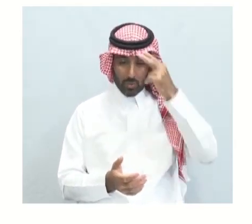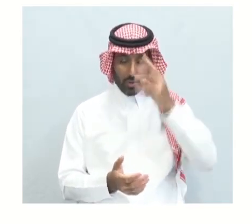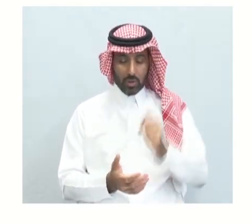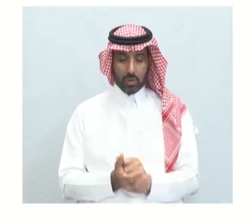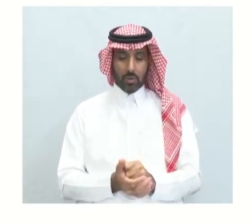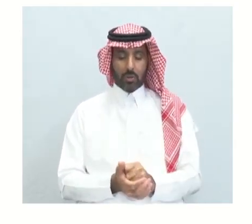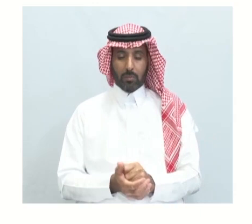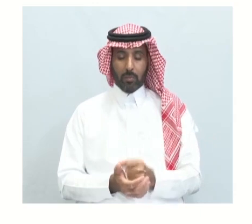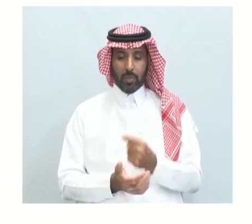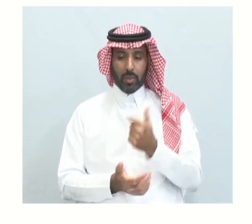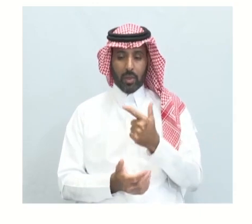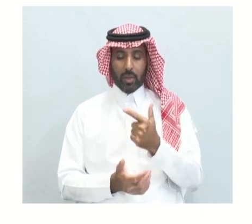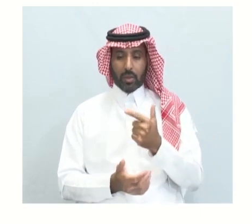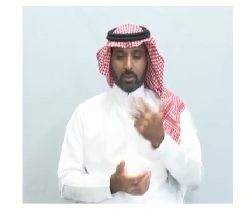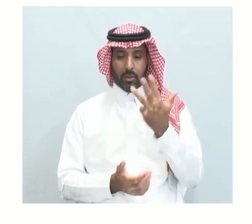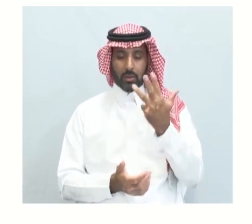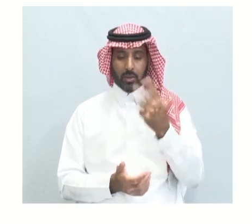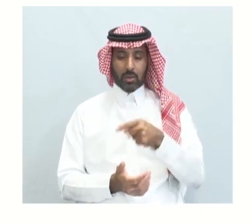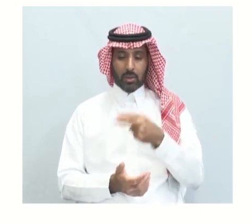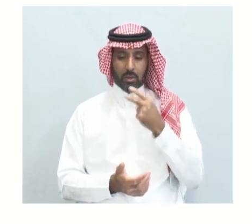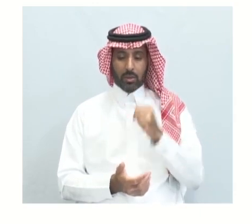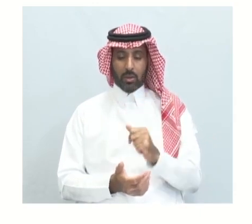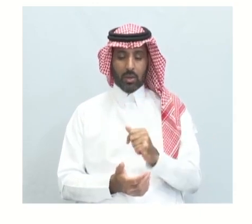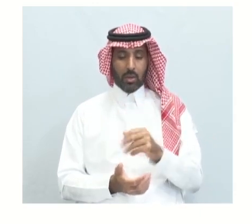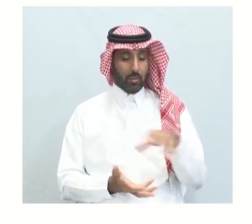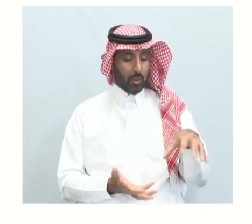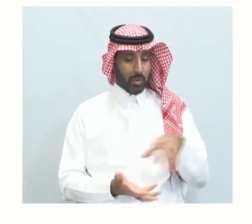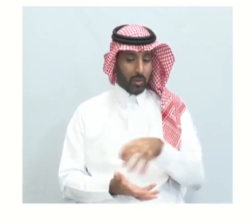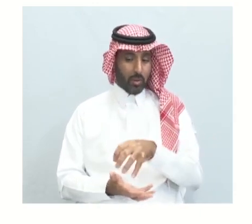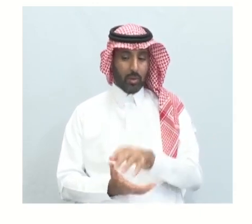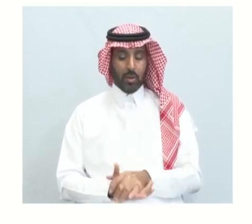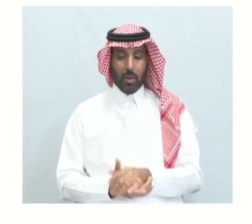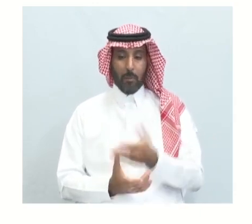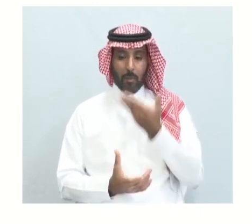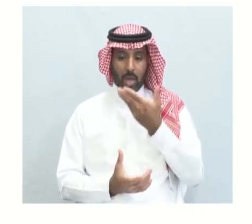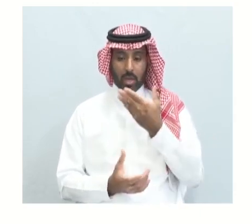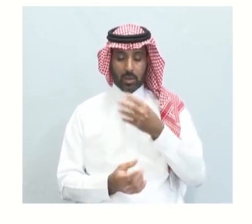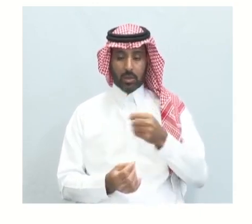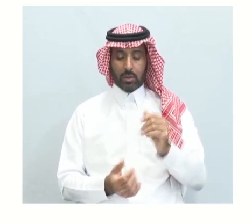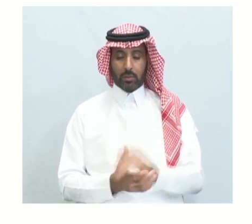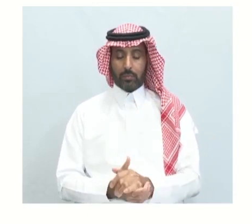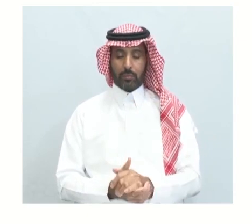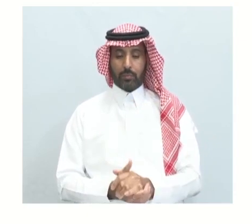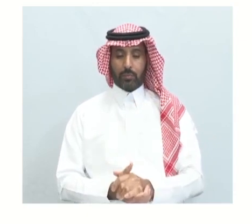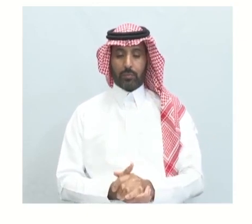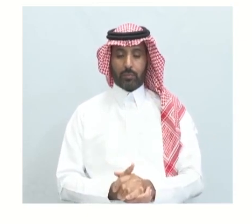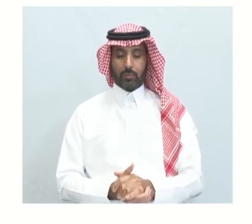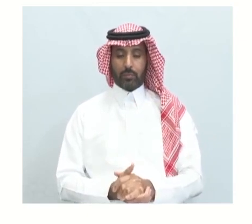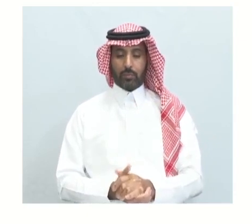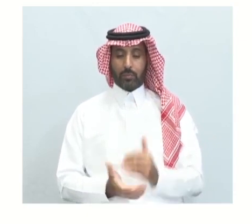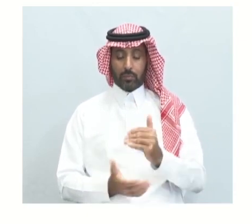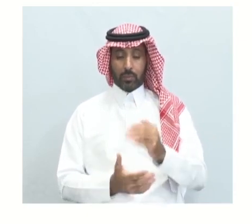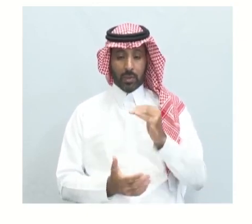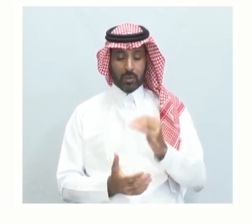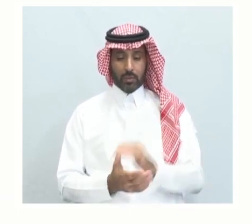السعوديه 29 23 31 ام 32